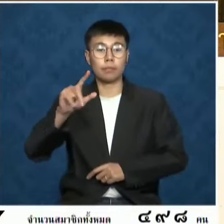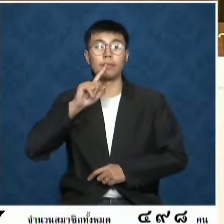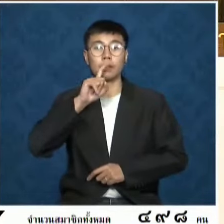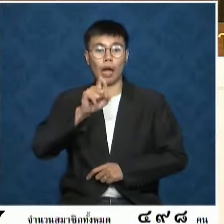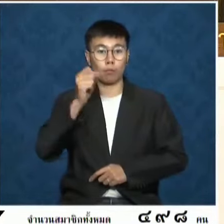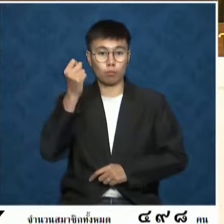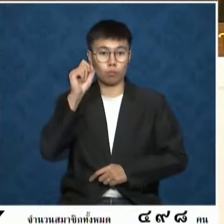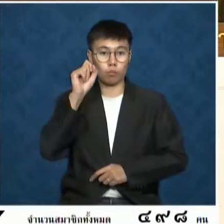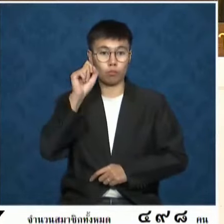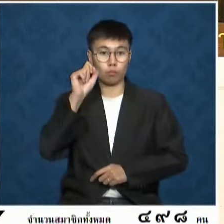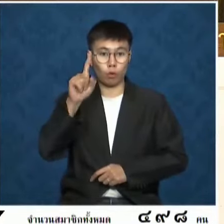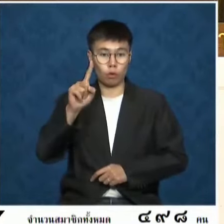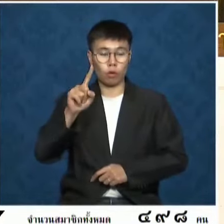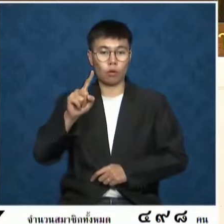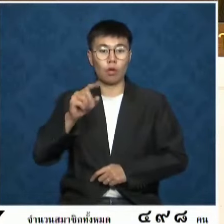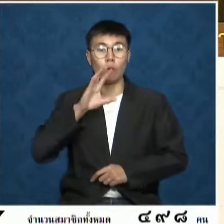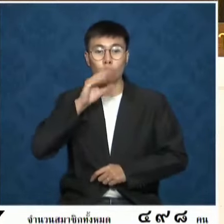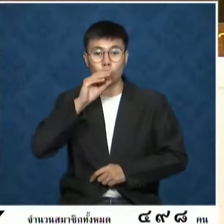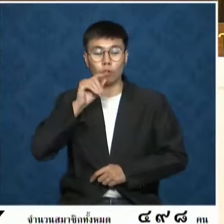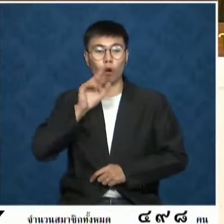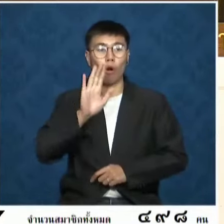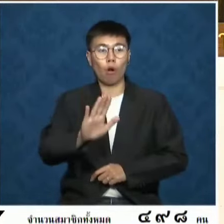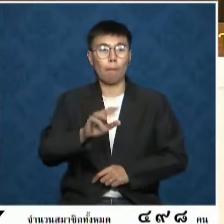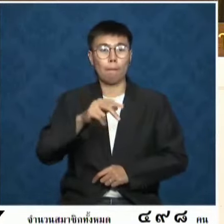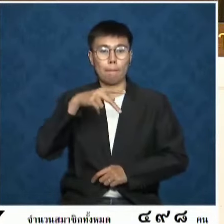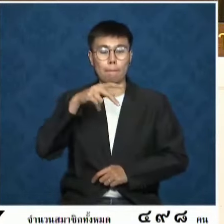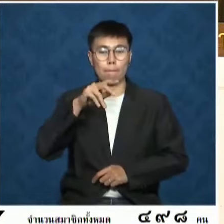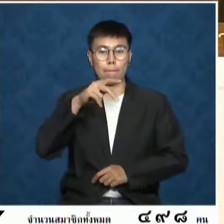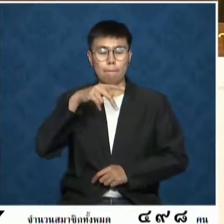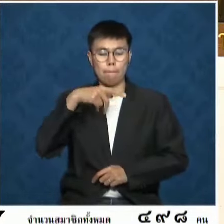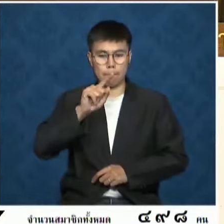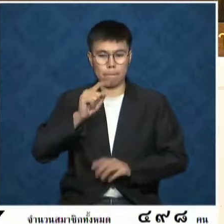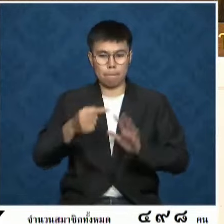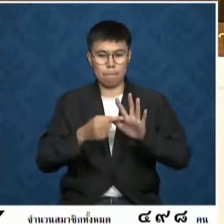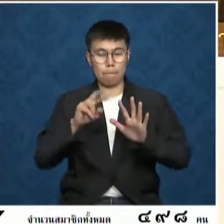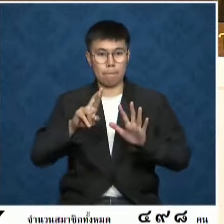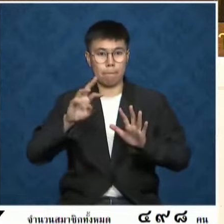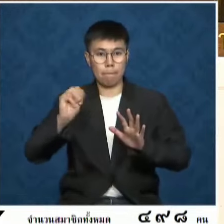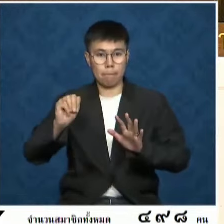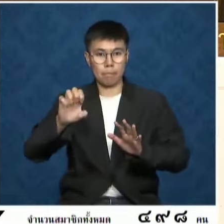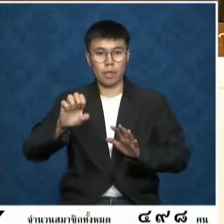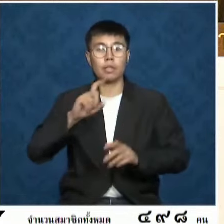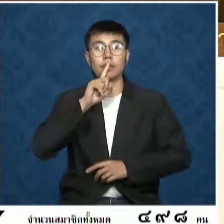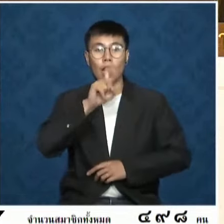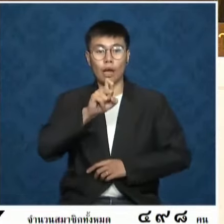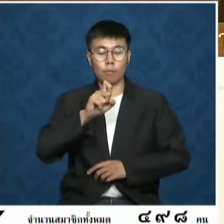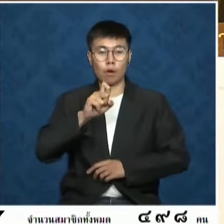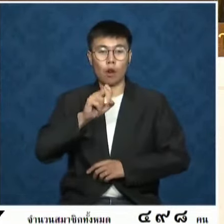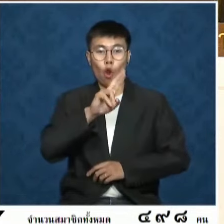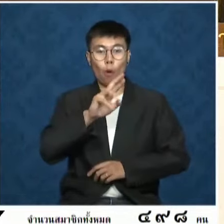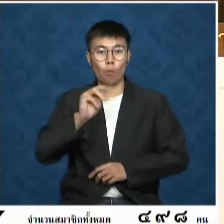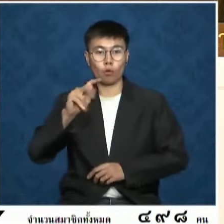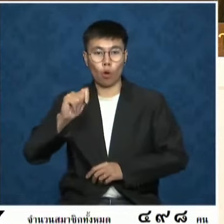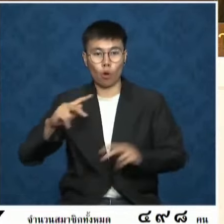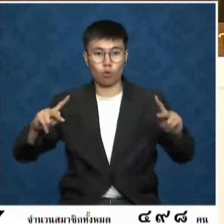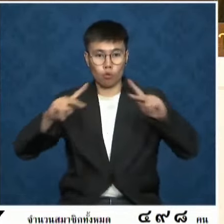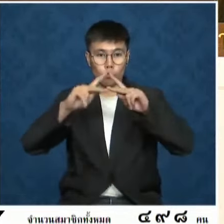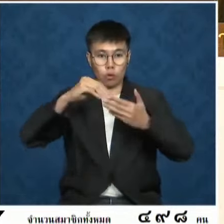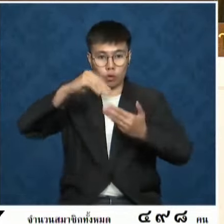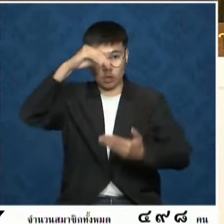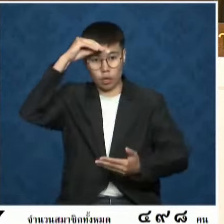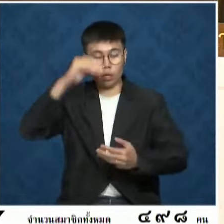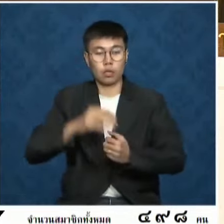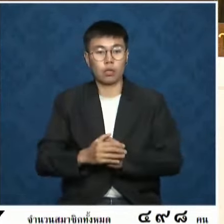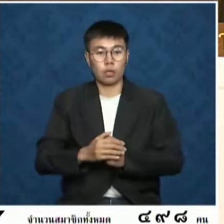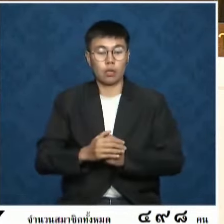อนุถามสดด้วยวาจาของท่านปารมีวัยจงเจริญครับถามรัฐมนตรีว่าการกระทรวงศึกษาธิการโดยสำนัก